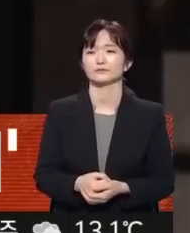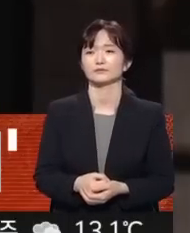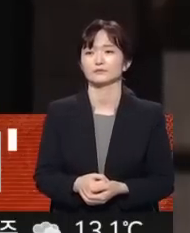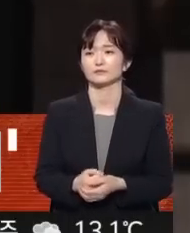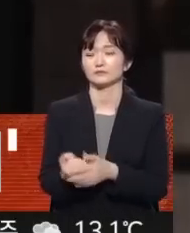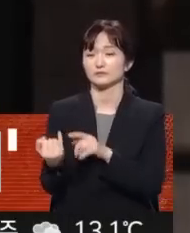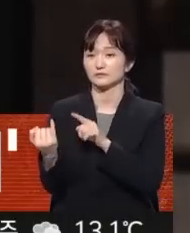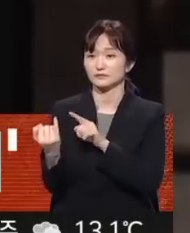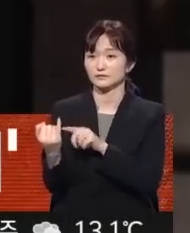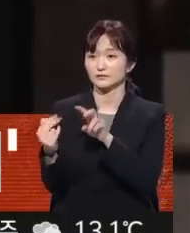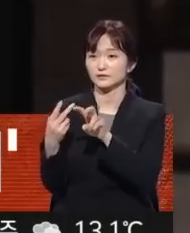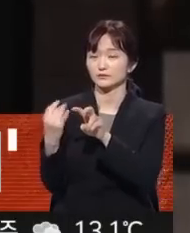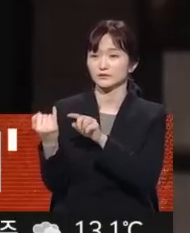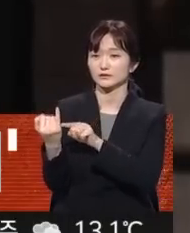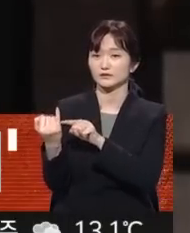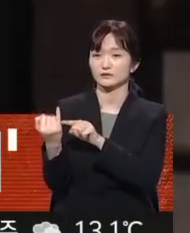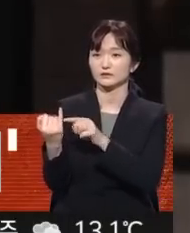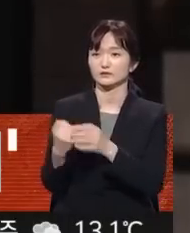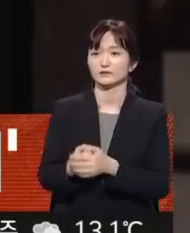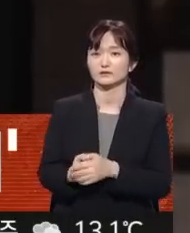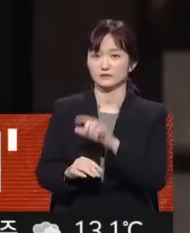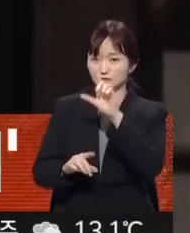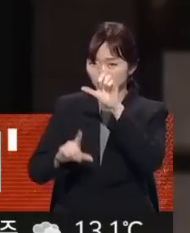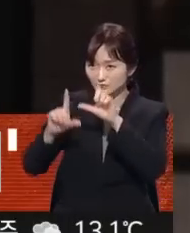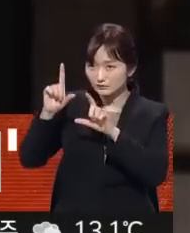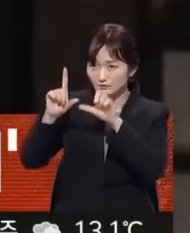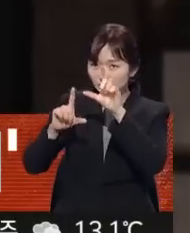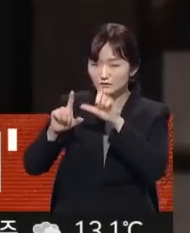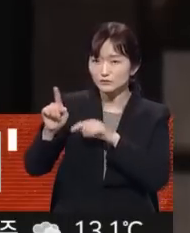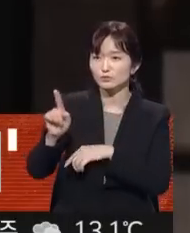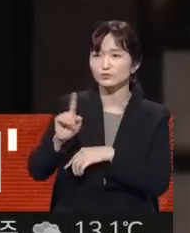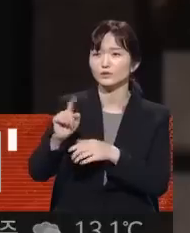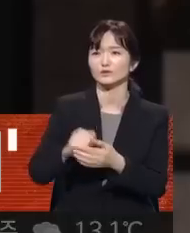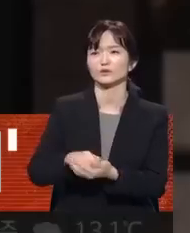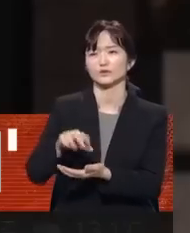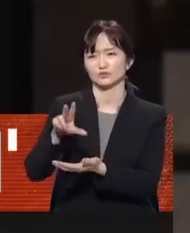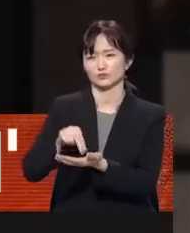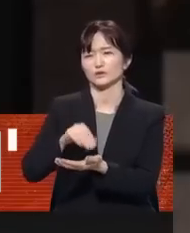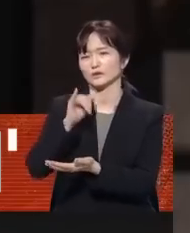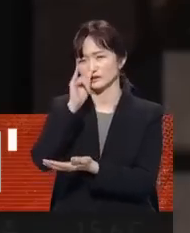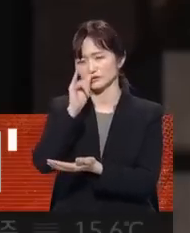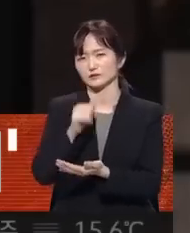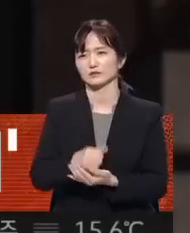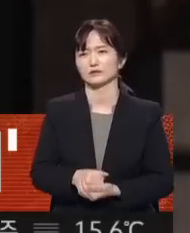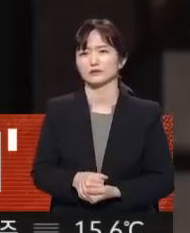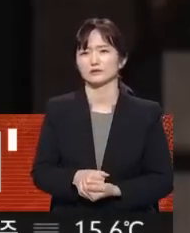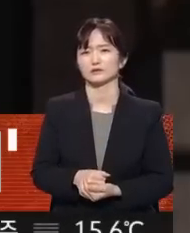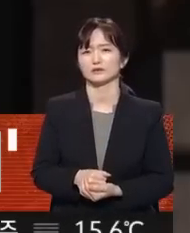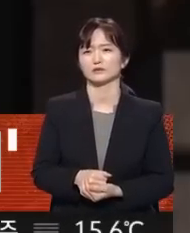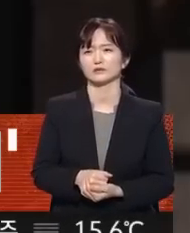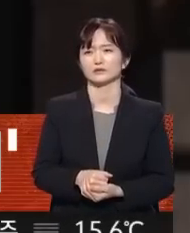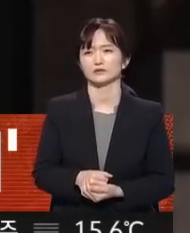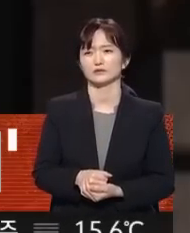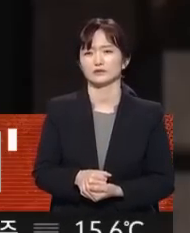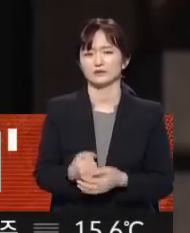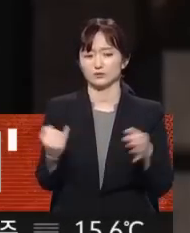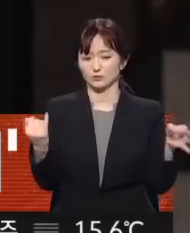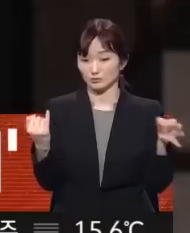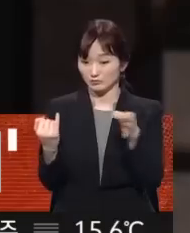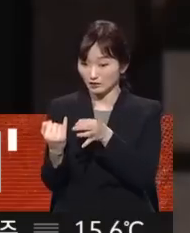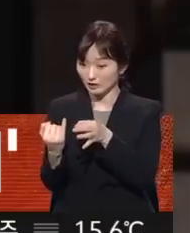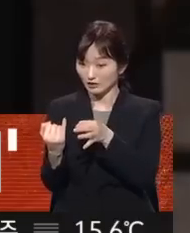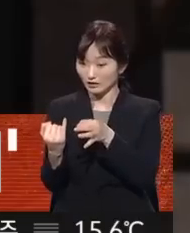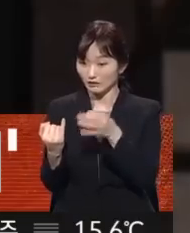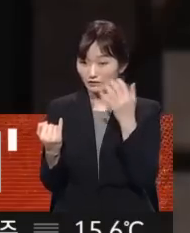아이가 원래 그 좀 뭔가 그 태도라든가 이런 것들이 좀 문제가 있었다 뭐 그렇다고 해서 돈을 갖다 받고 이제